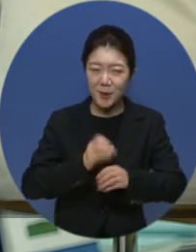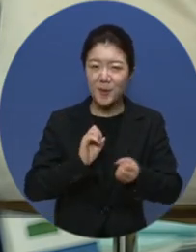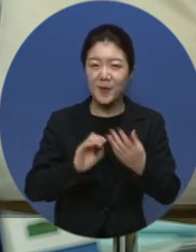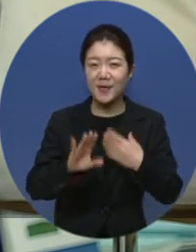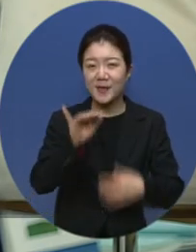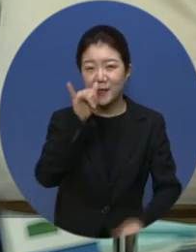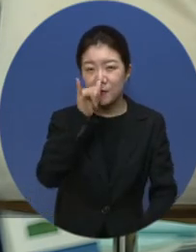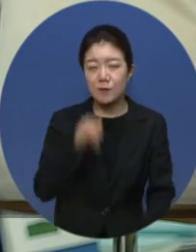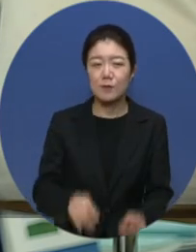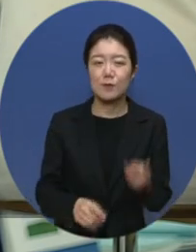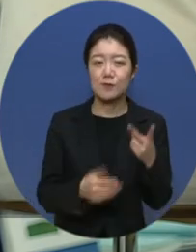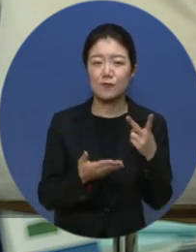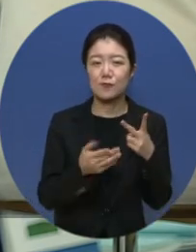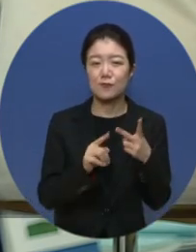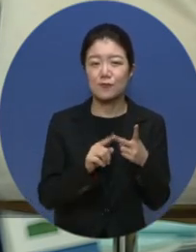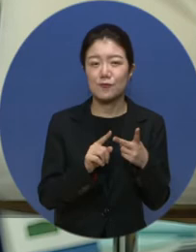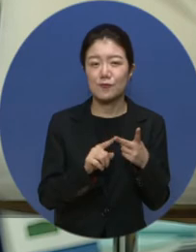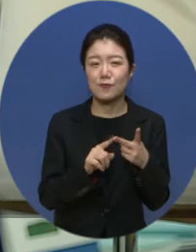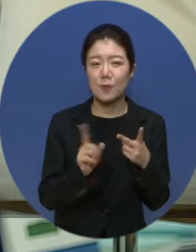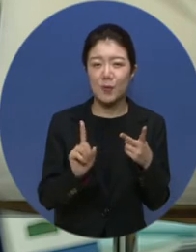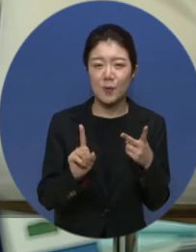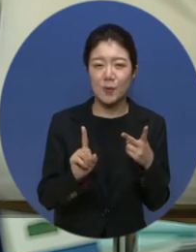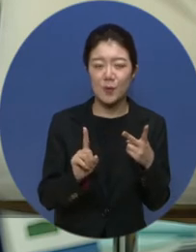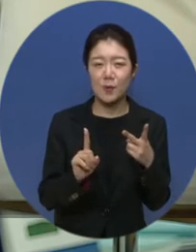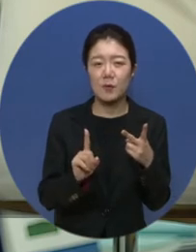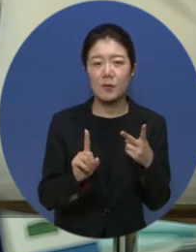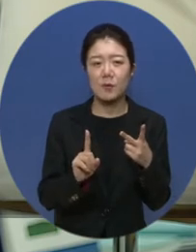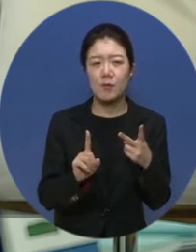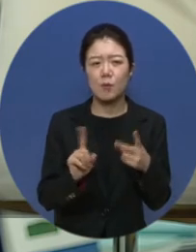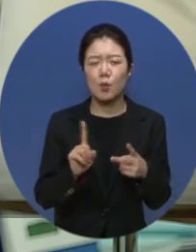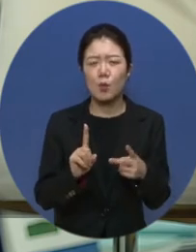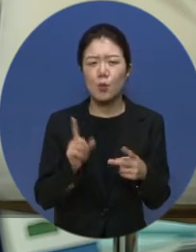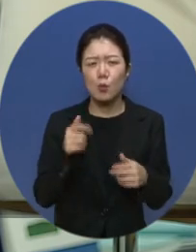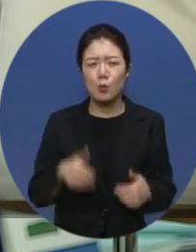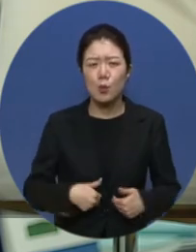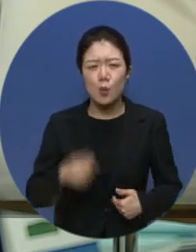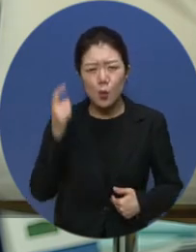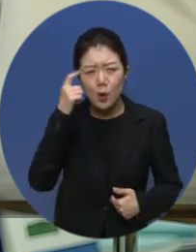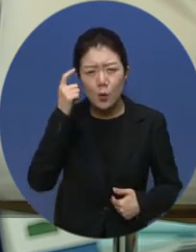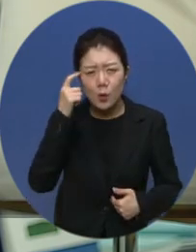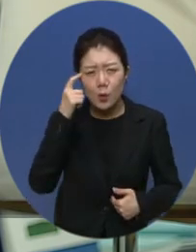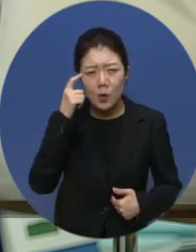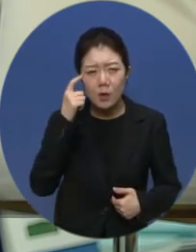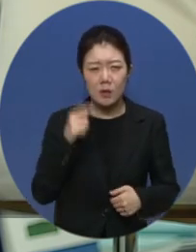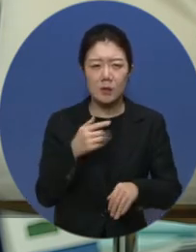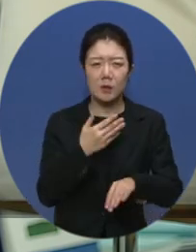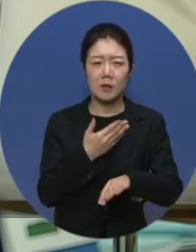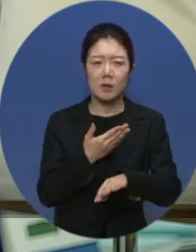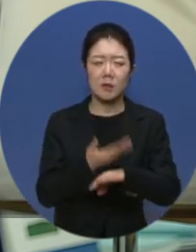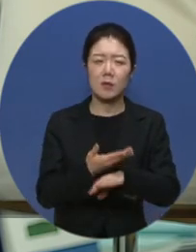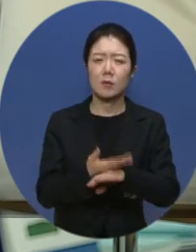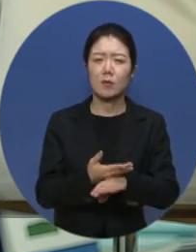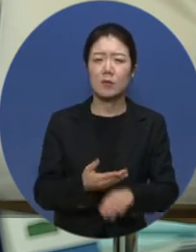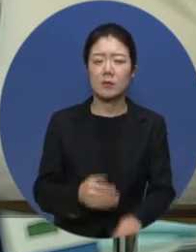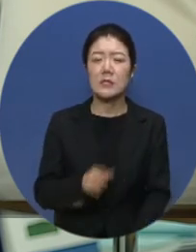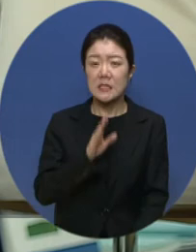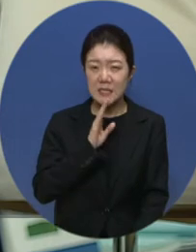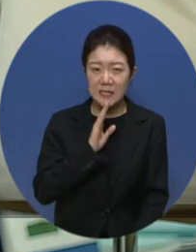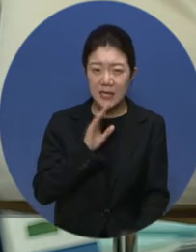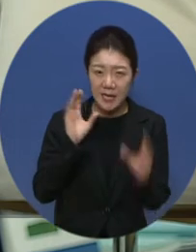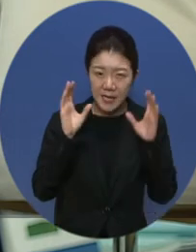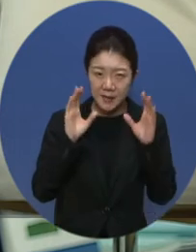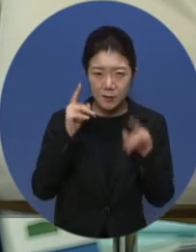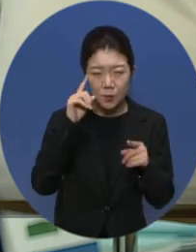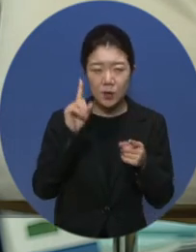있고, 한 분은 옷이 뭐가 필요해, 다른 것들도. 그러니까 실제로